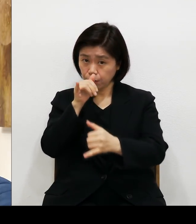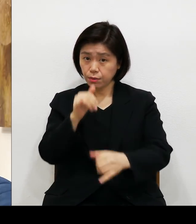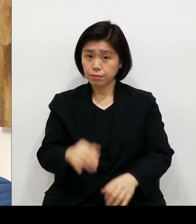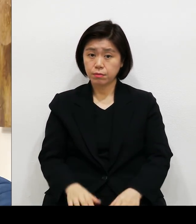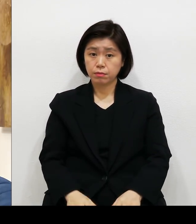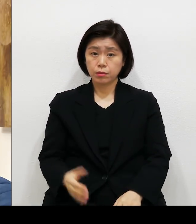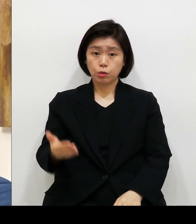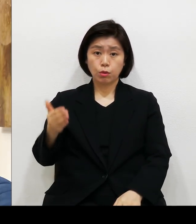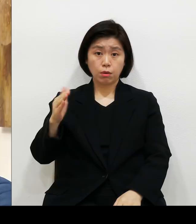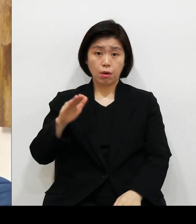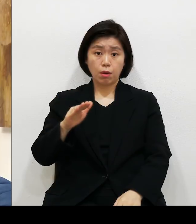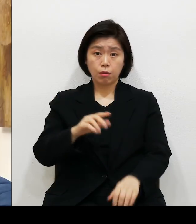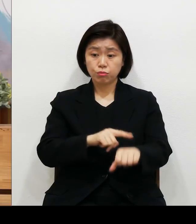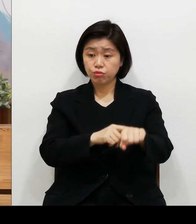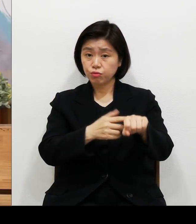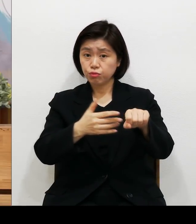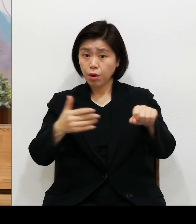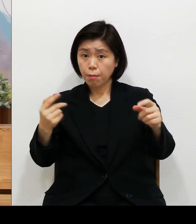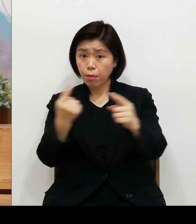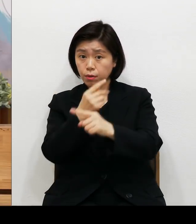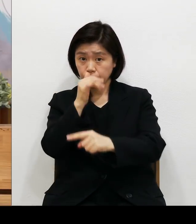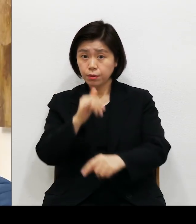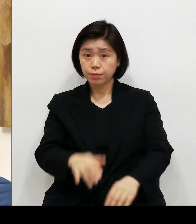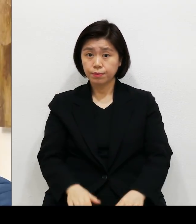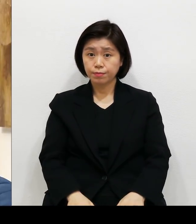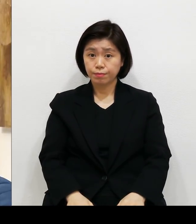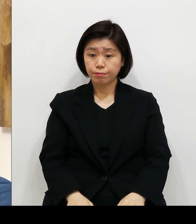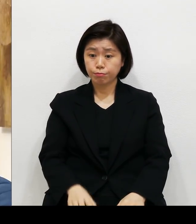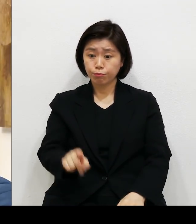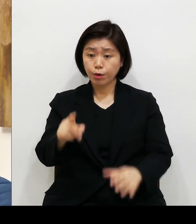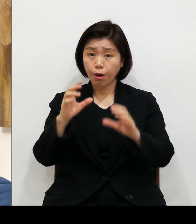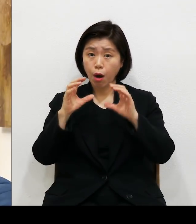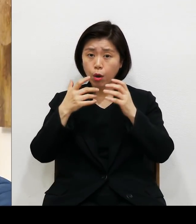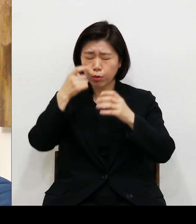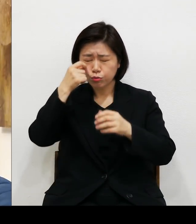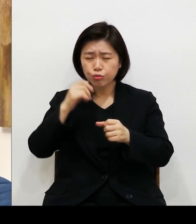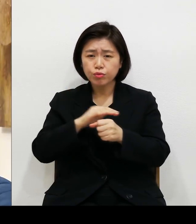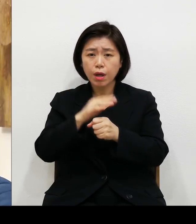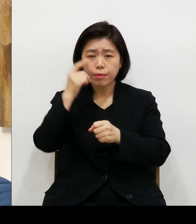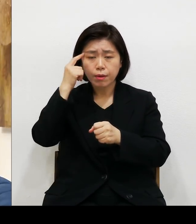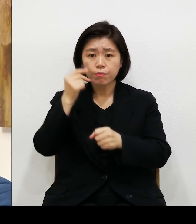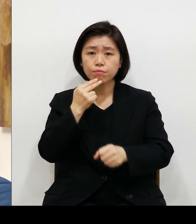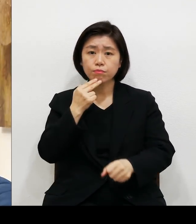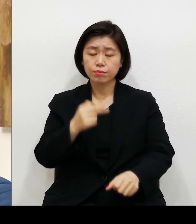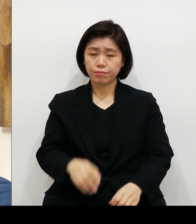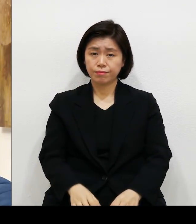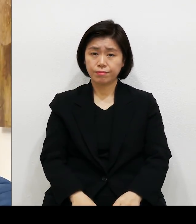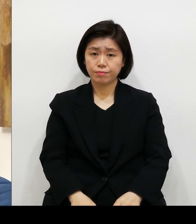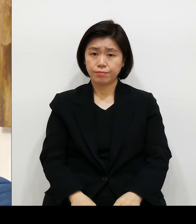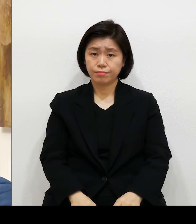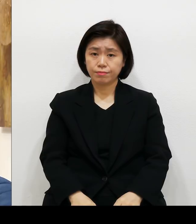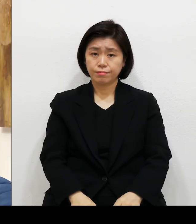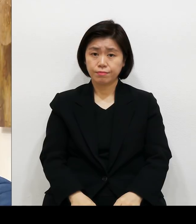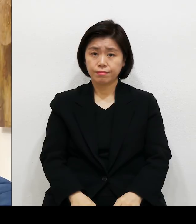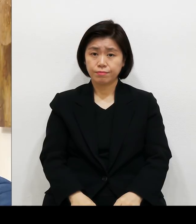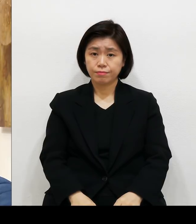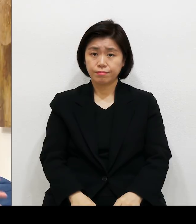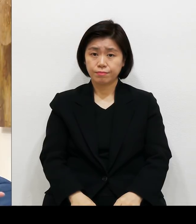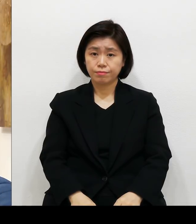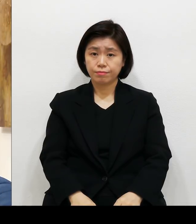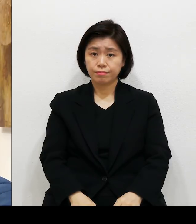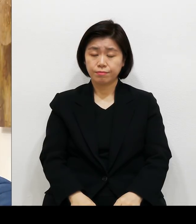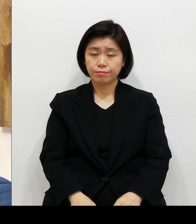언젠가부터 뭔가 변하기 시작하는 거예요. 예. 그 아이들이 전혀 불쌍해 보이지가 않는 거예요. 그러니까 저도